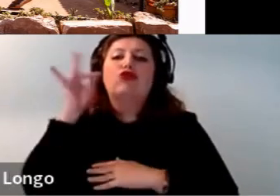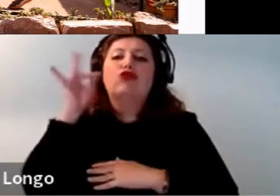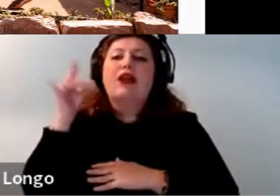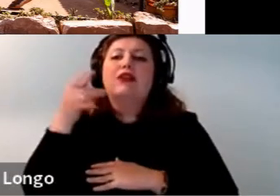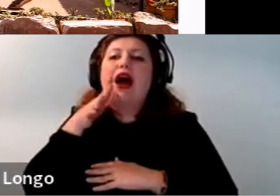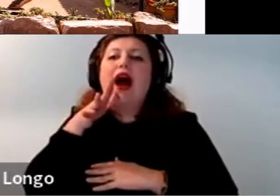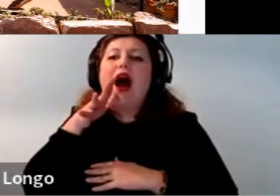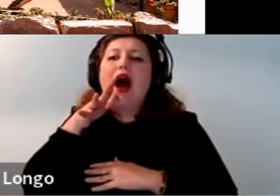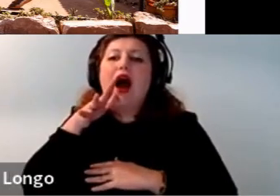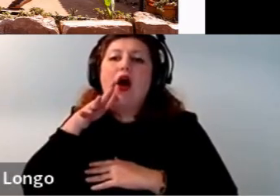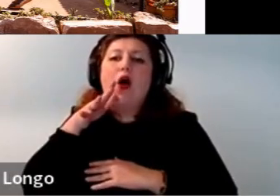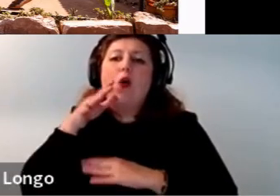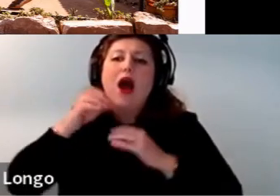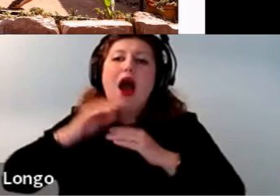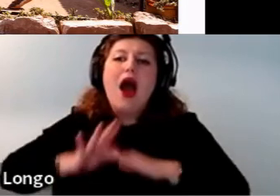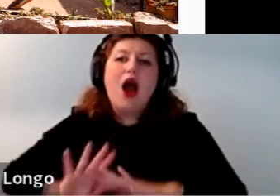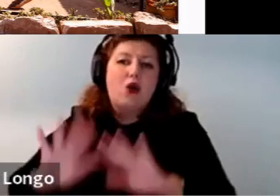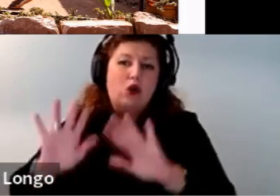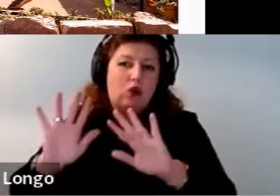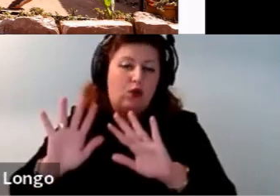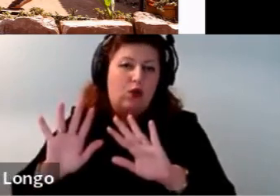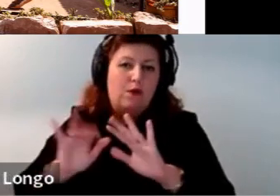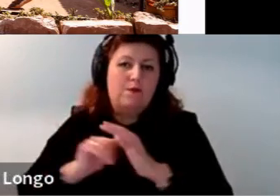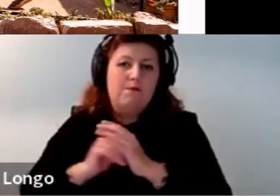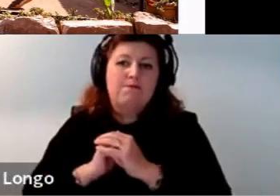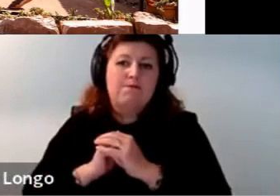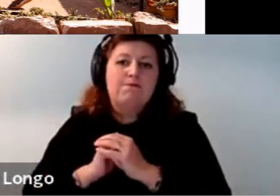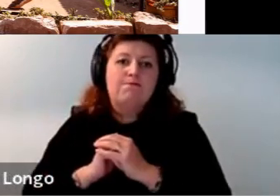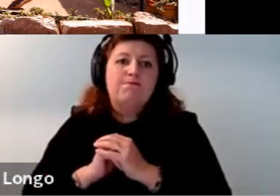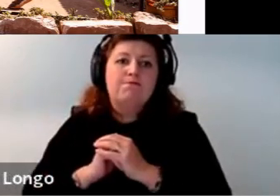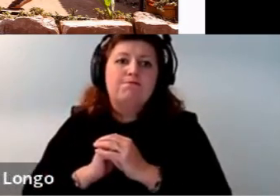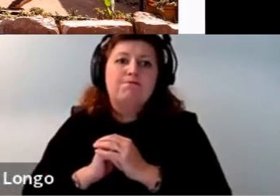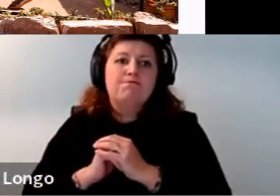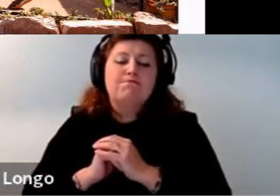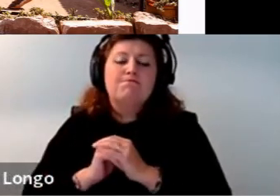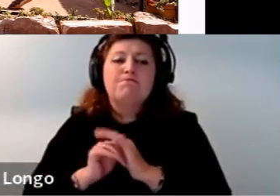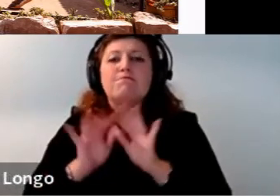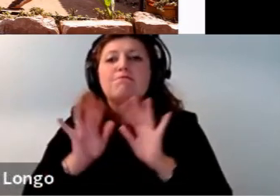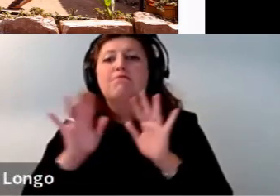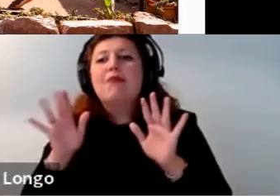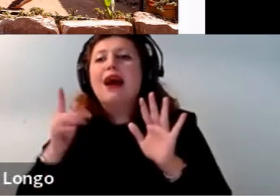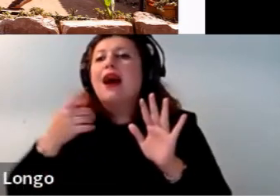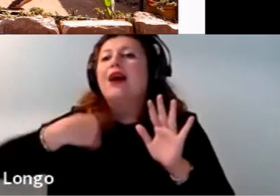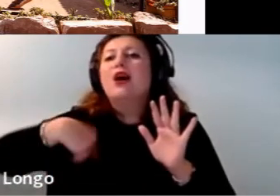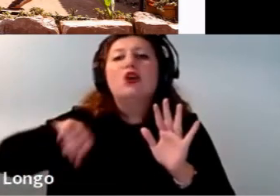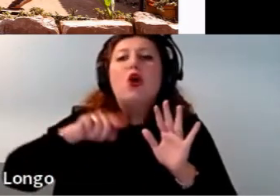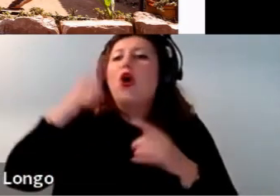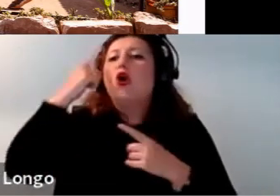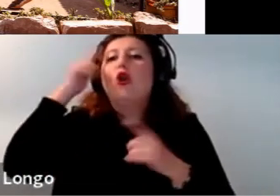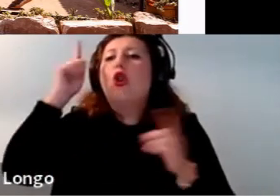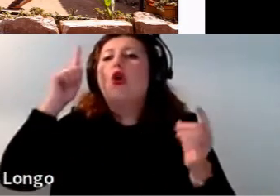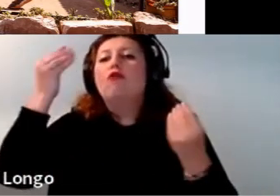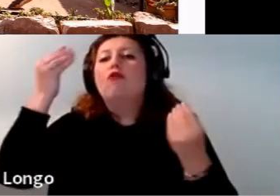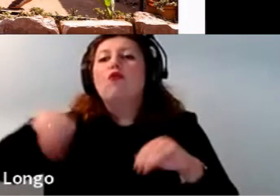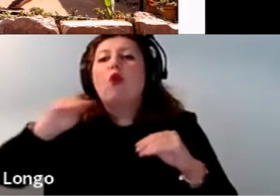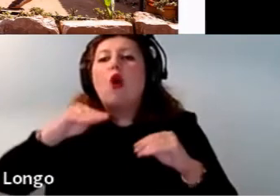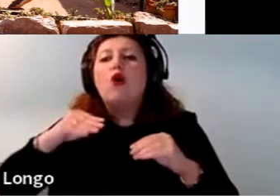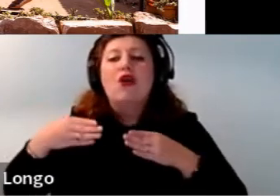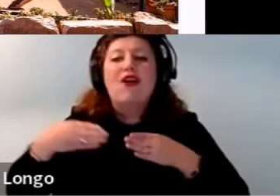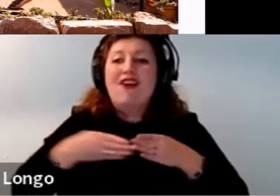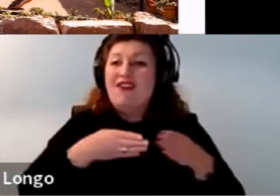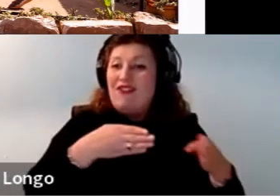vasca d'accumulo in realtà. Questo perché non avevamo dati su dove fosse la faglia acquifera, quindi c'era il